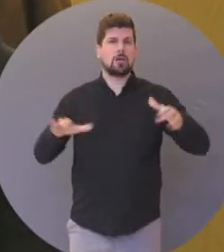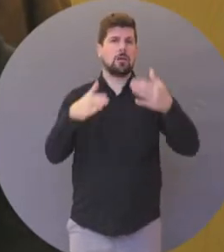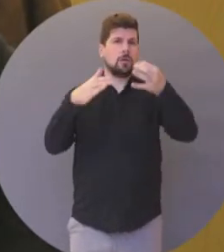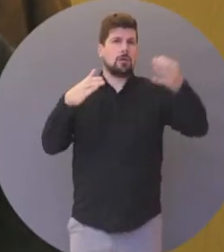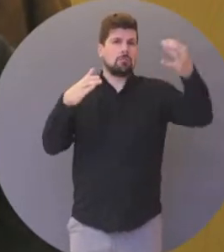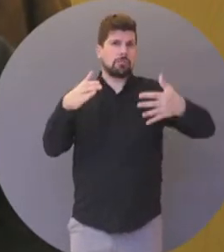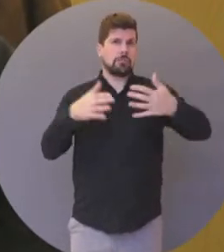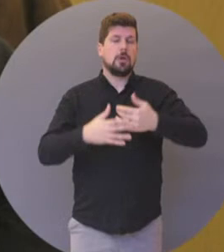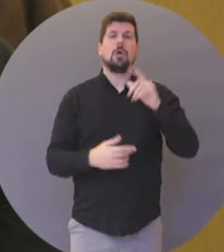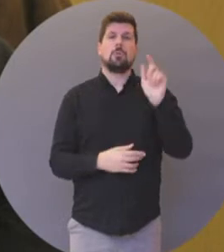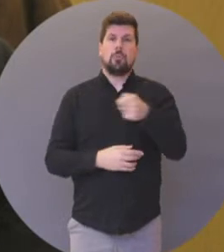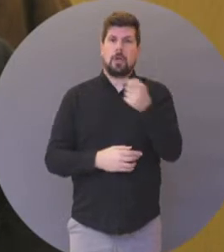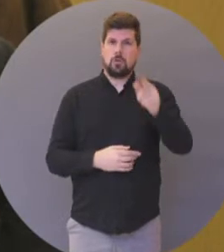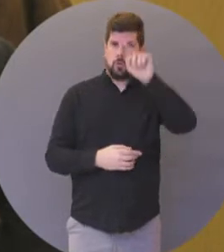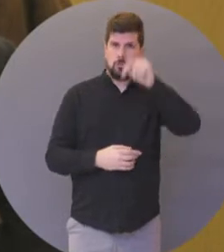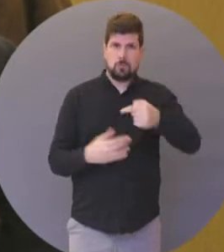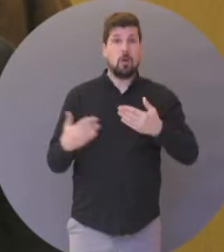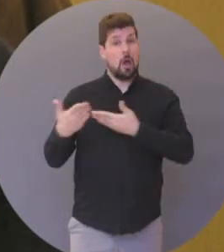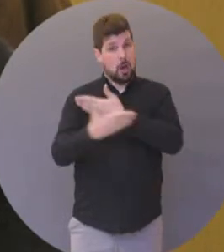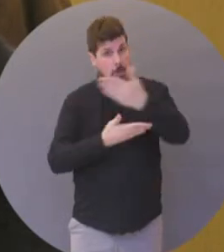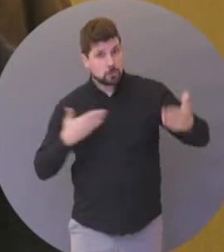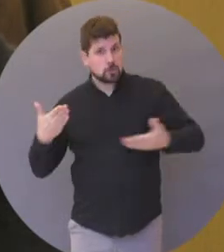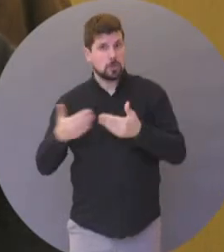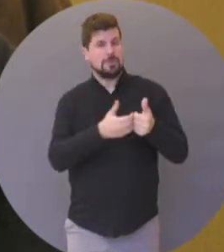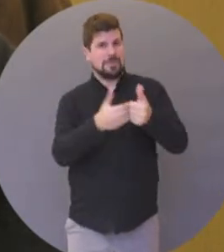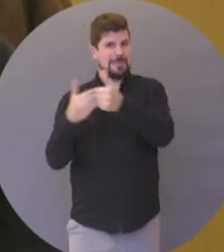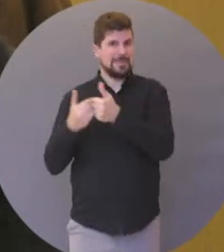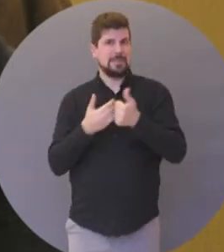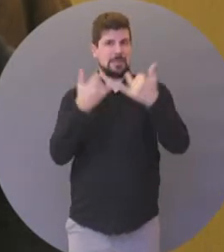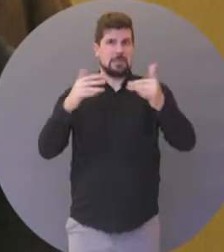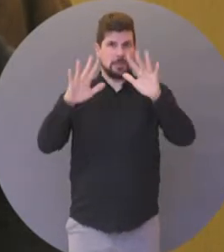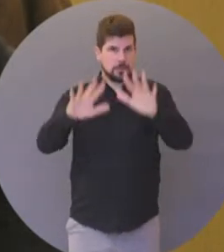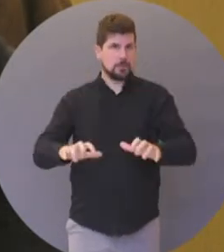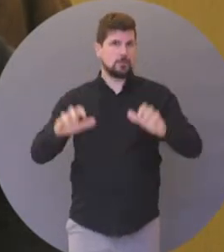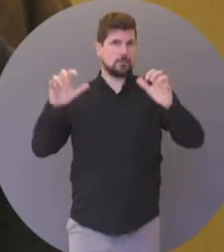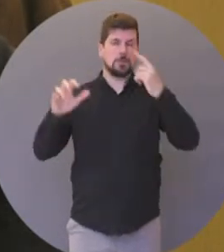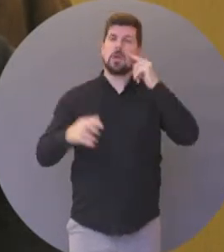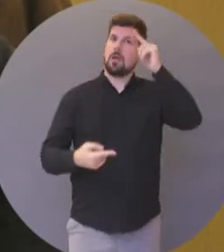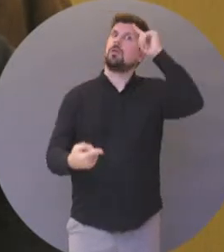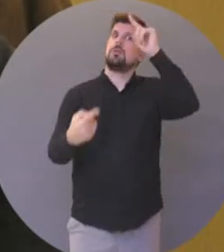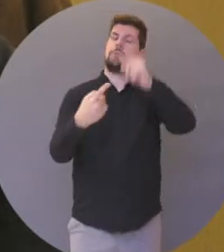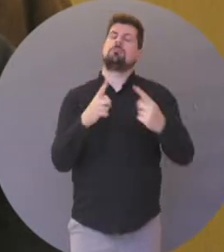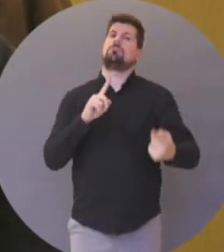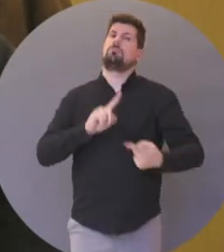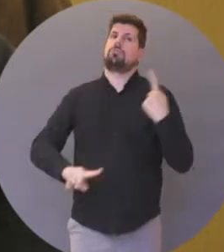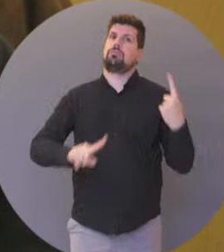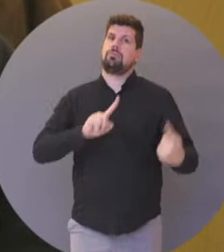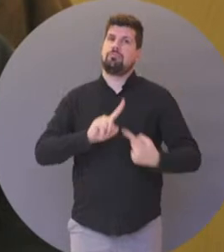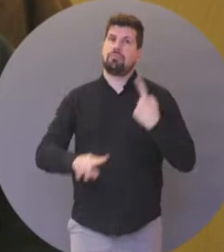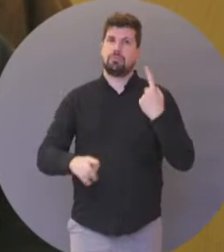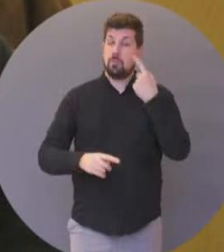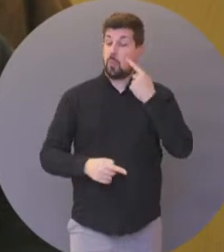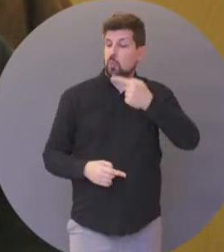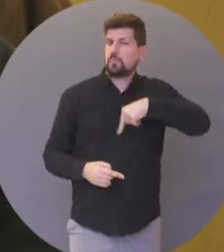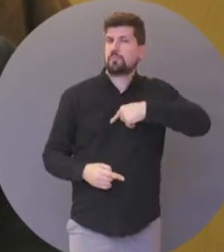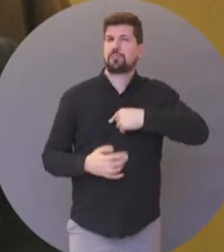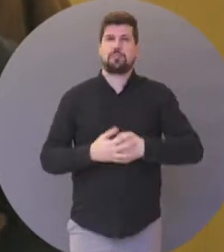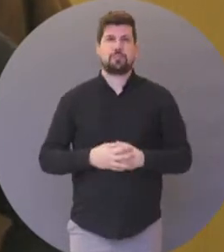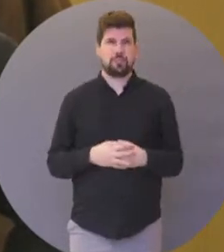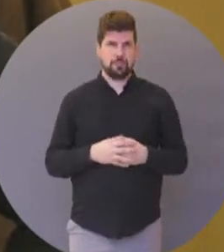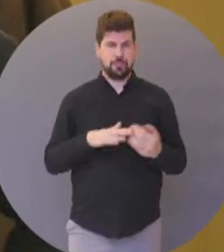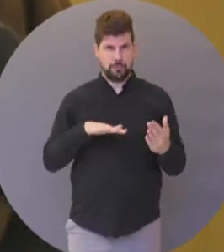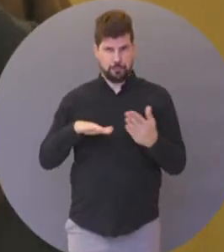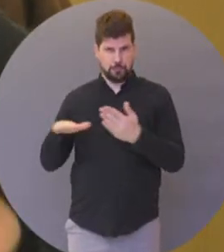assemblée que nous puissions échanger sur cette question qui est une question pour nous extrêmement importante en pleine crise